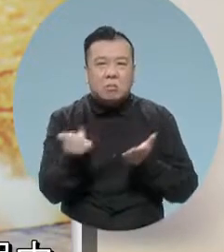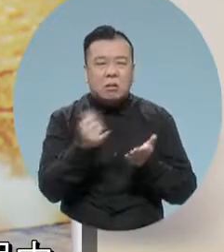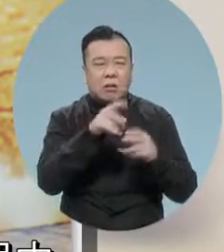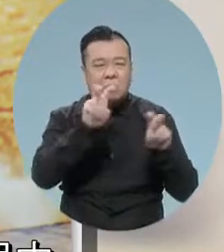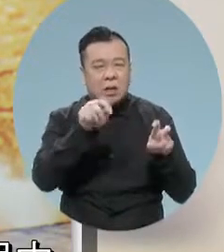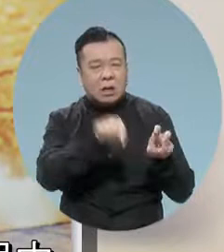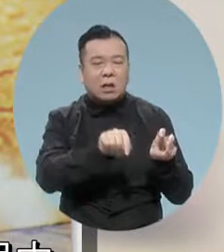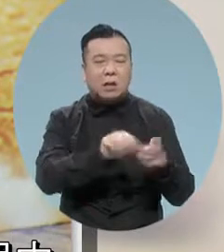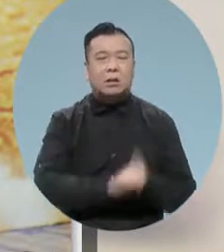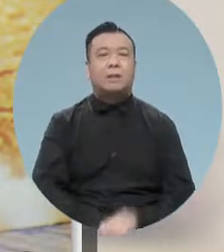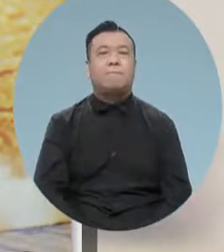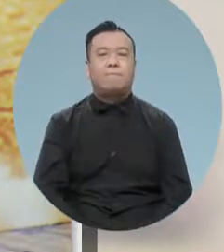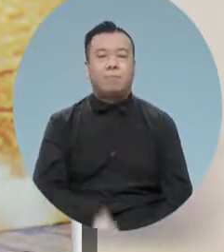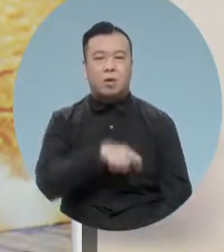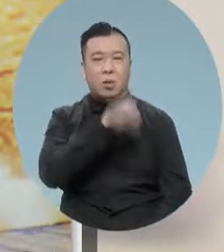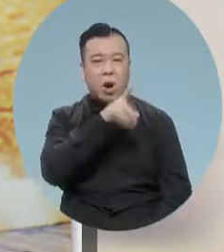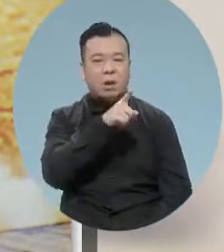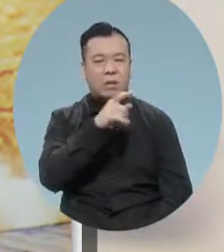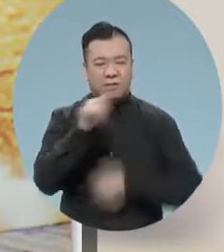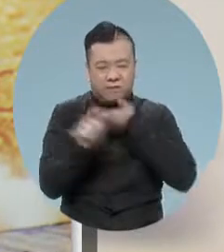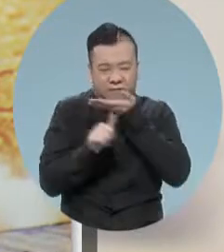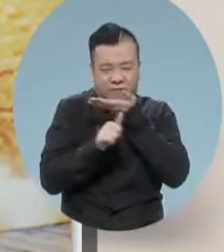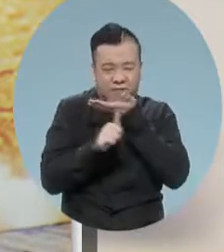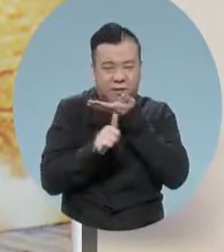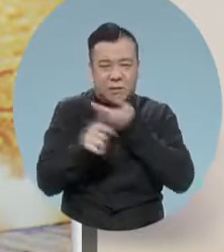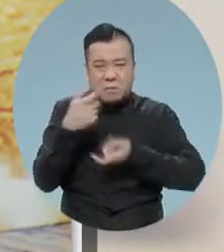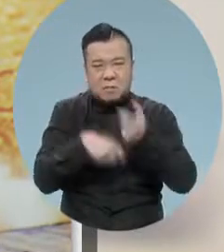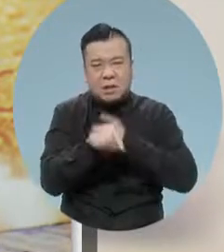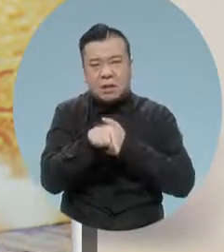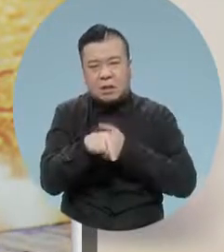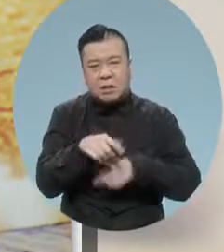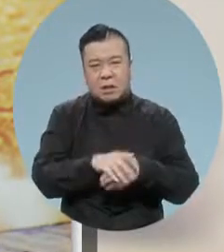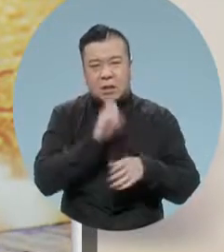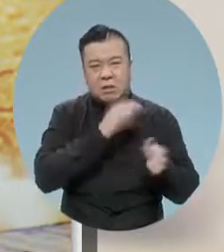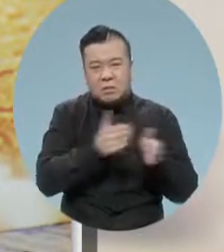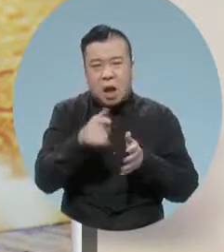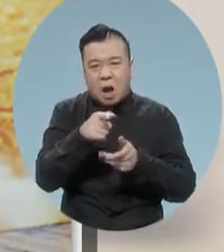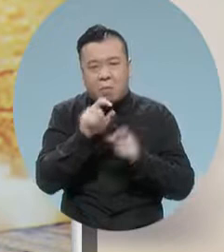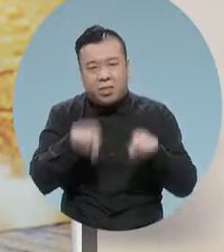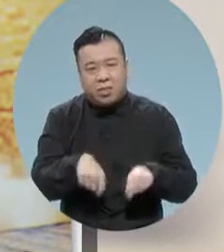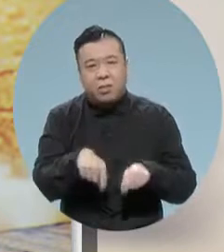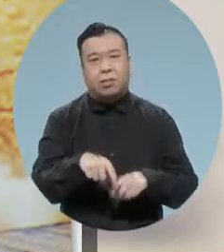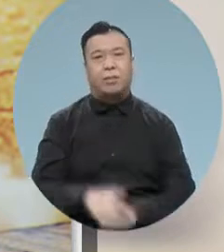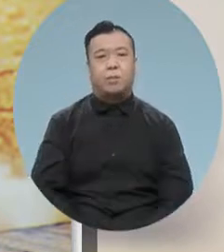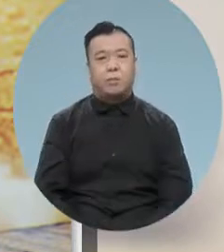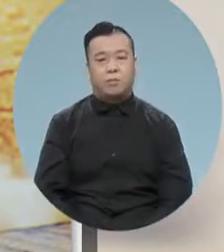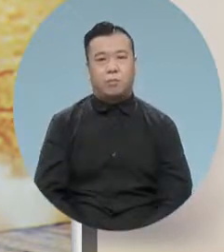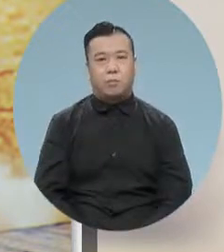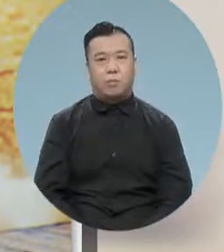由，所谓贩卖鸦片所造成的各种的问题，